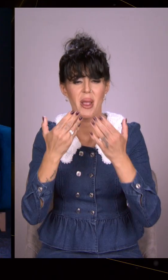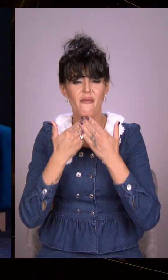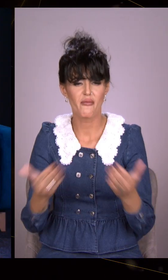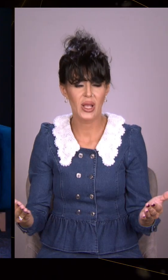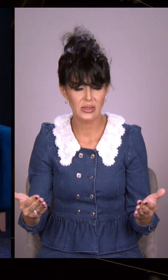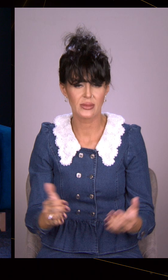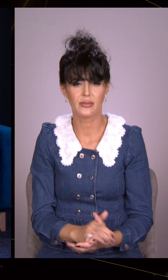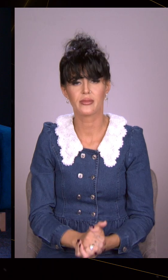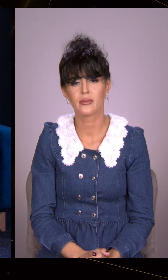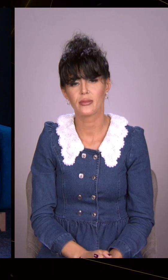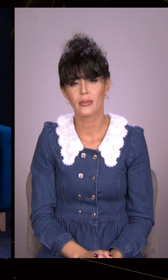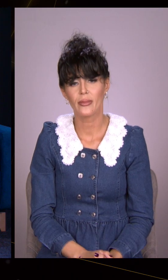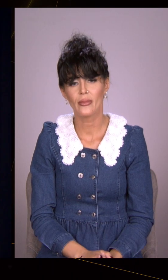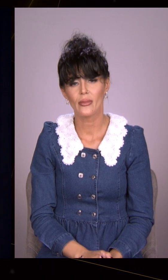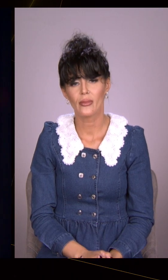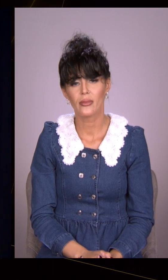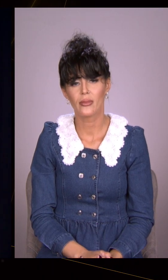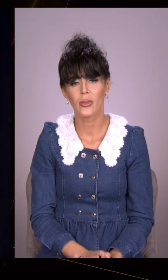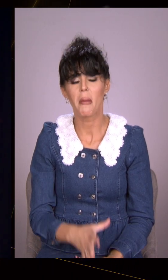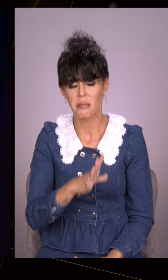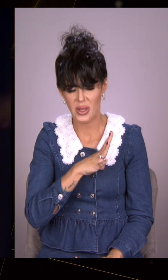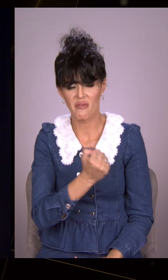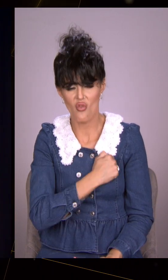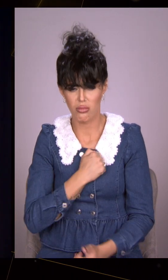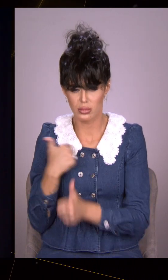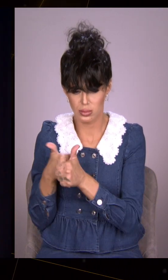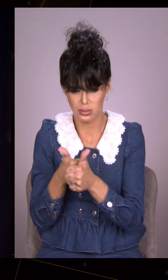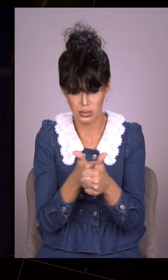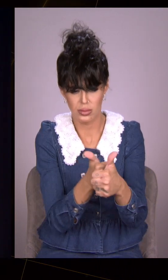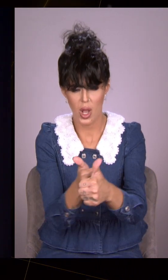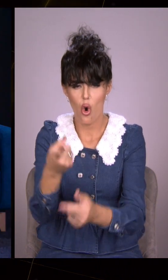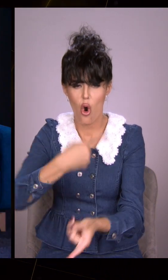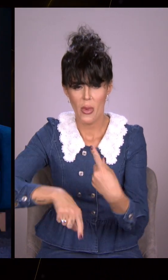Звісно, вони нас супроводжували до кладбища і назад супроводжували.